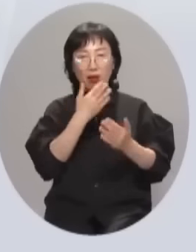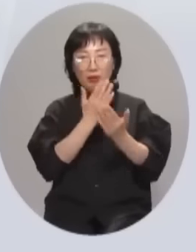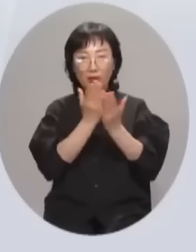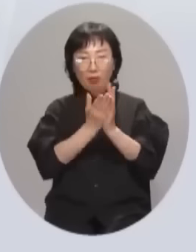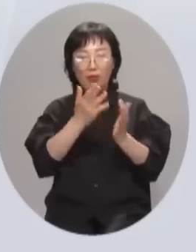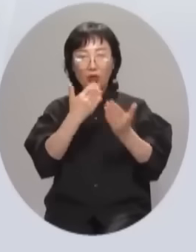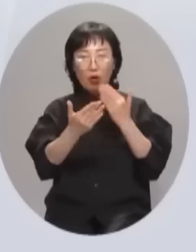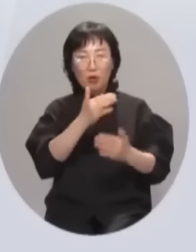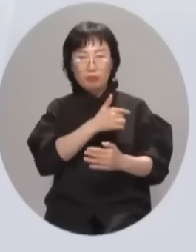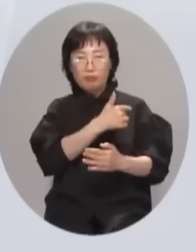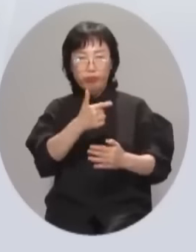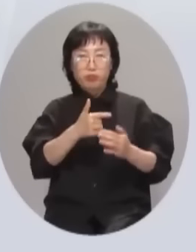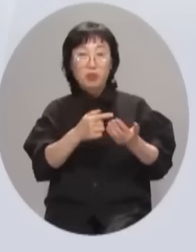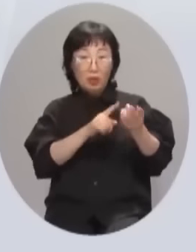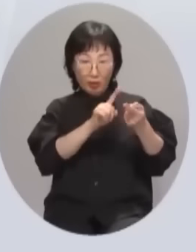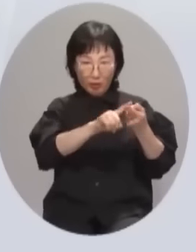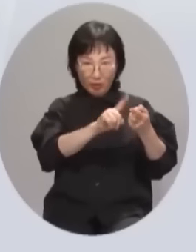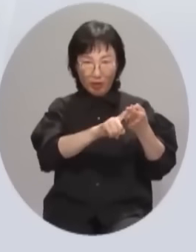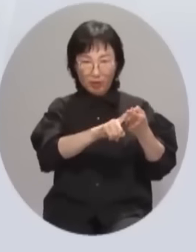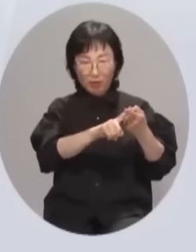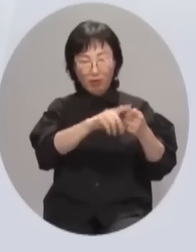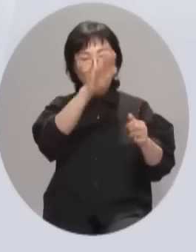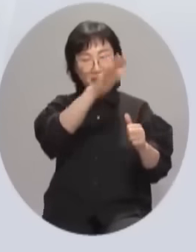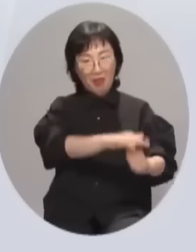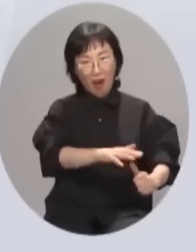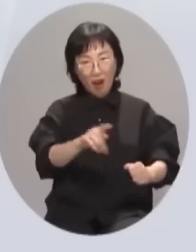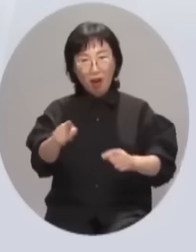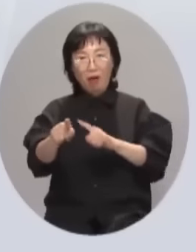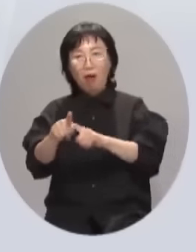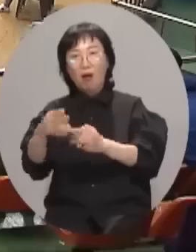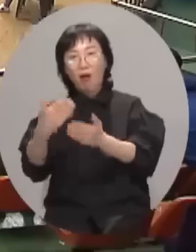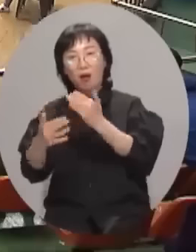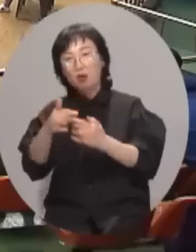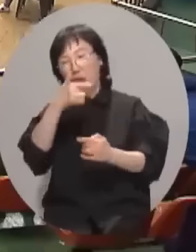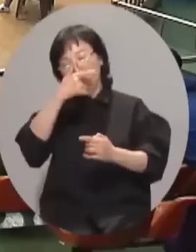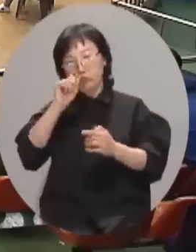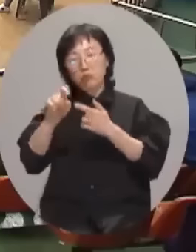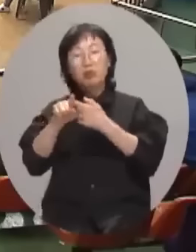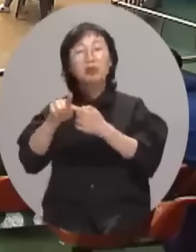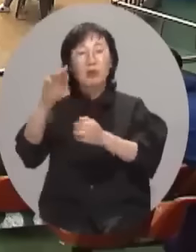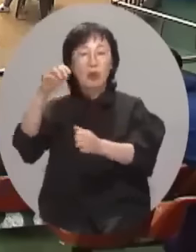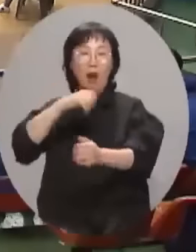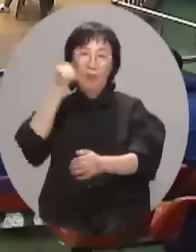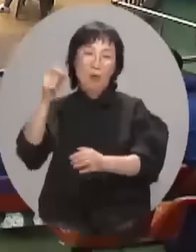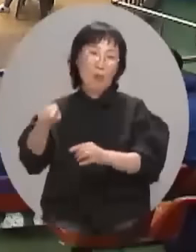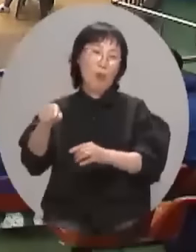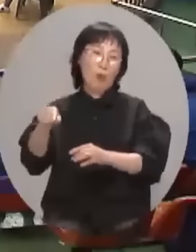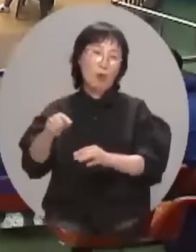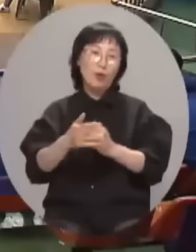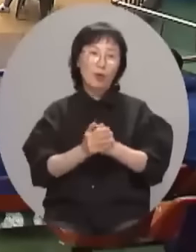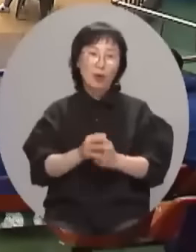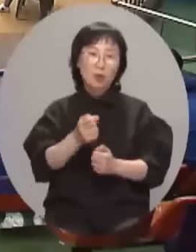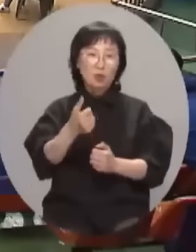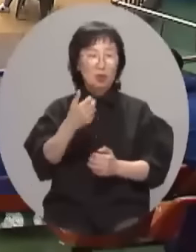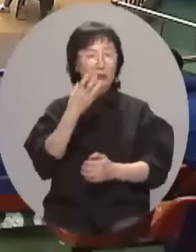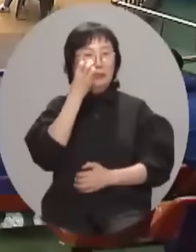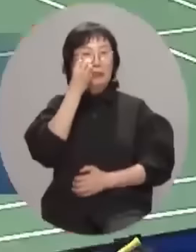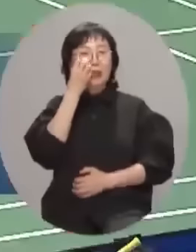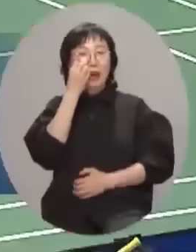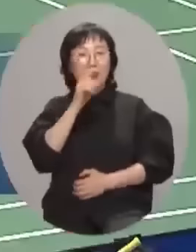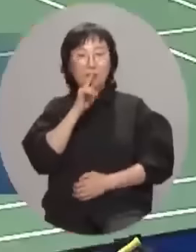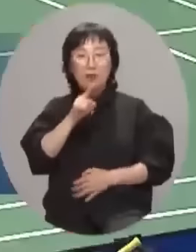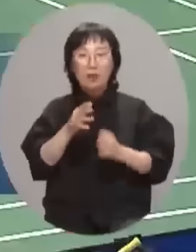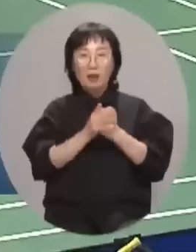반면 김감독은 대학팀 코치로 오해 담아왔습니다 좀 의하 하죠 지도하면서도 이제 올림픽을